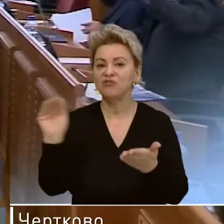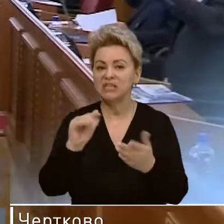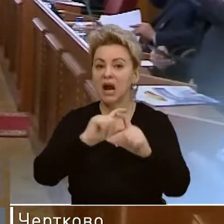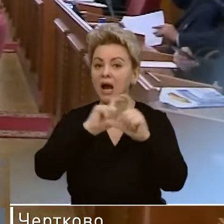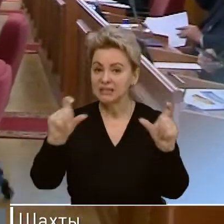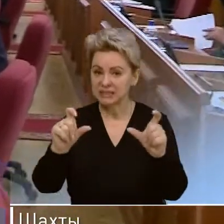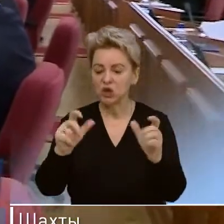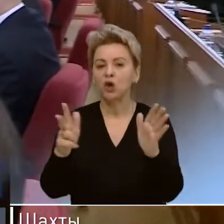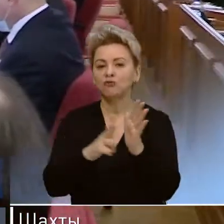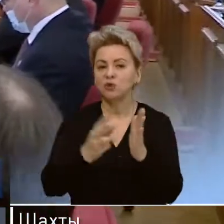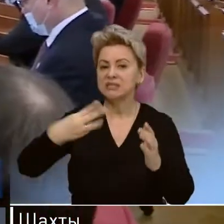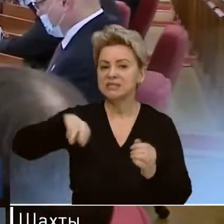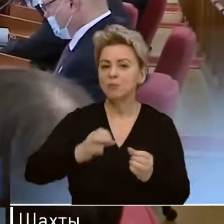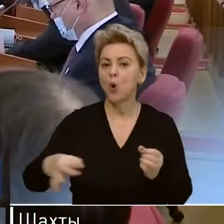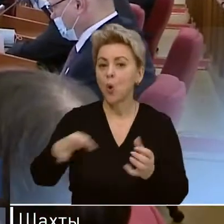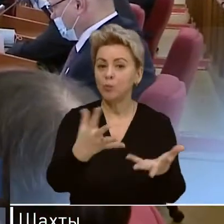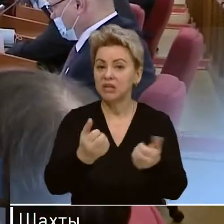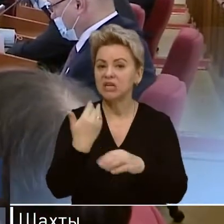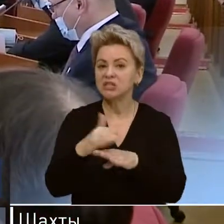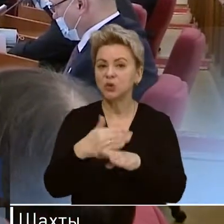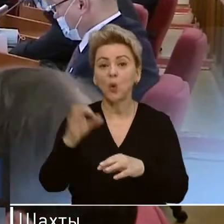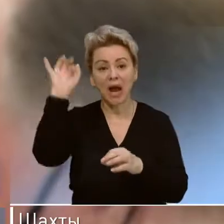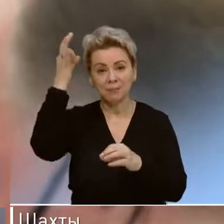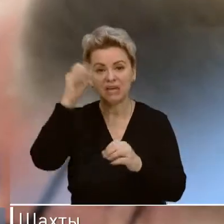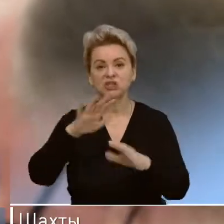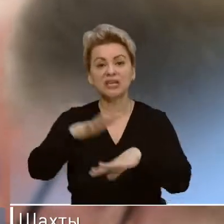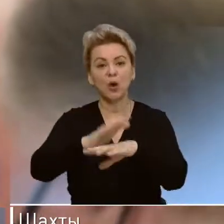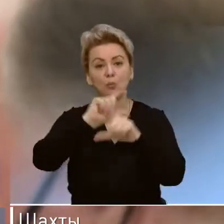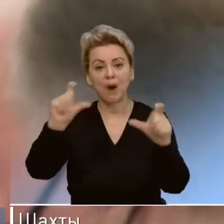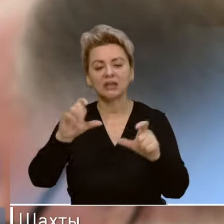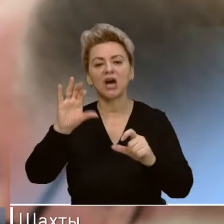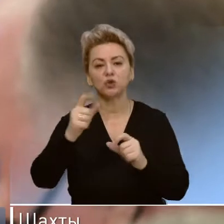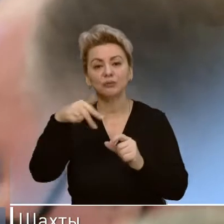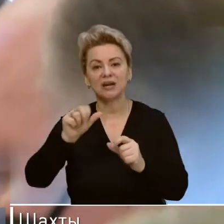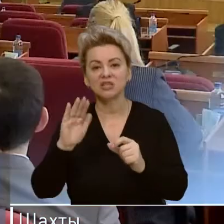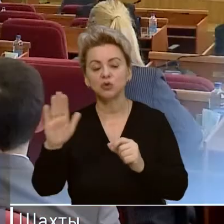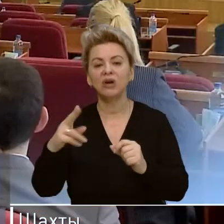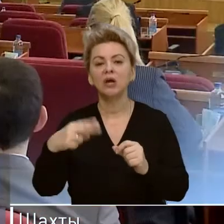федеральной казны. 8 миллиардов область возьмет в кредит у коммерческих банков. Артем